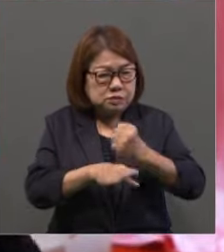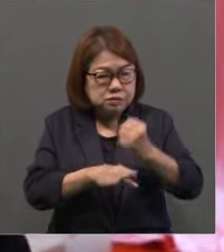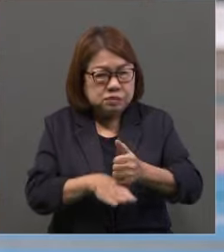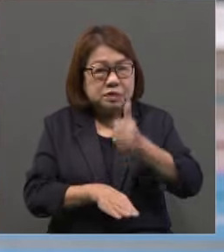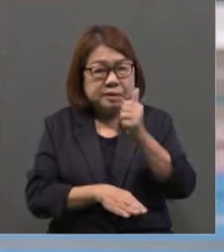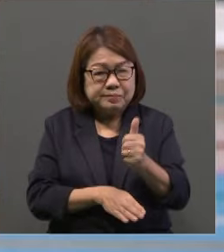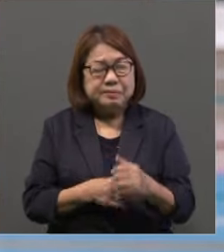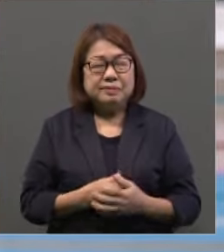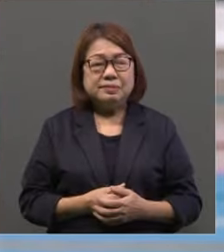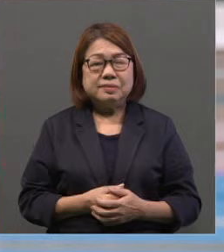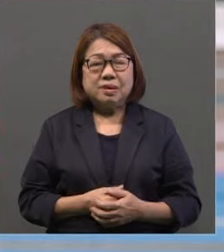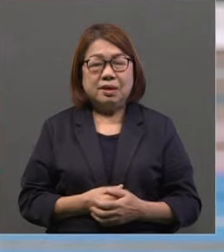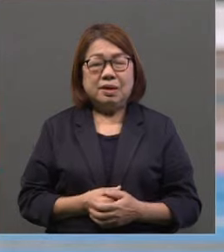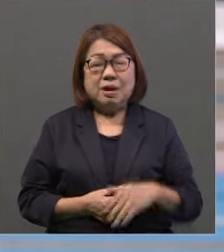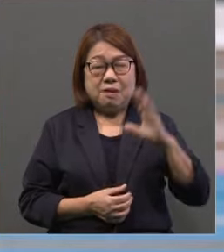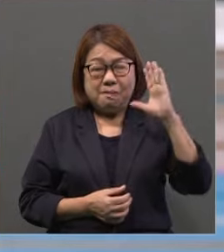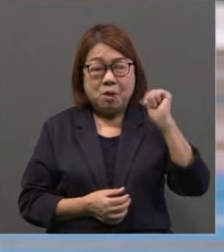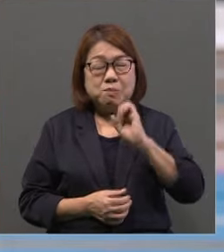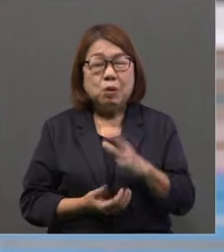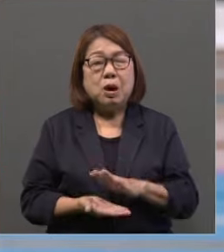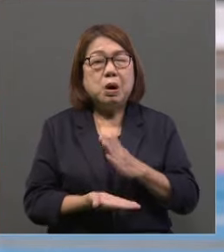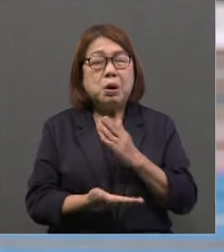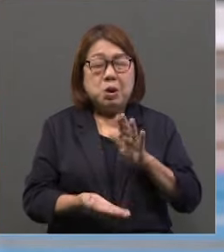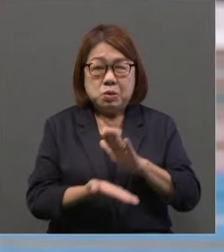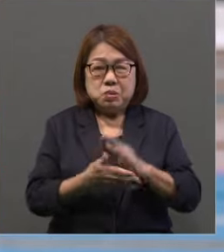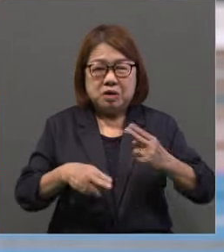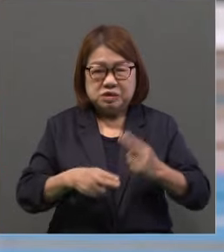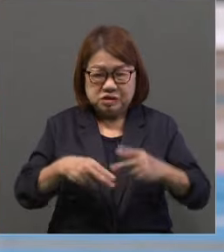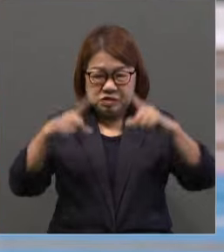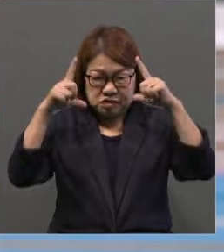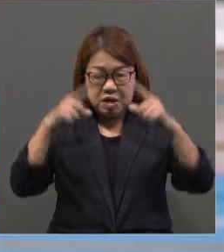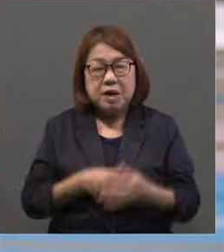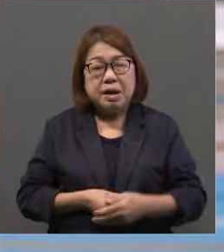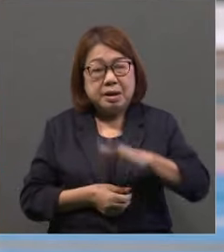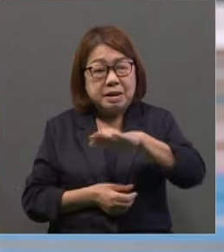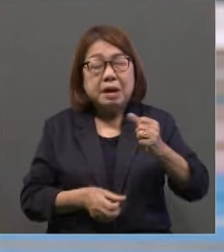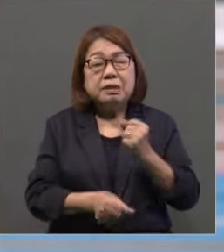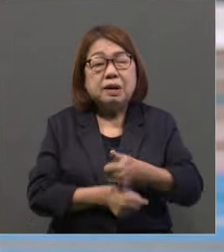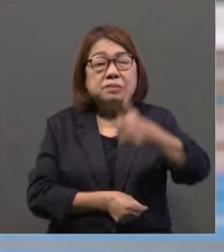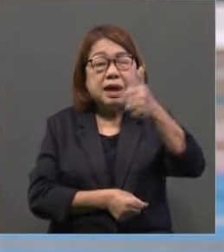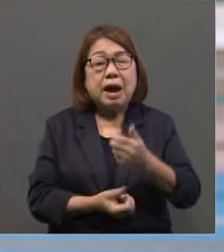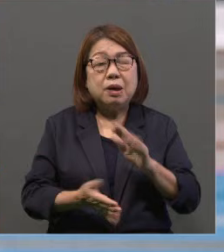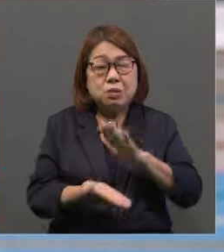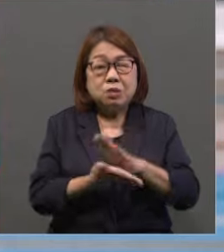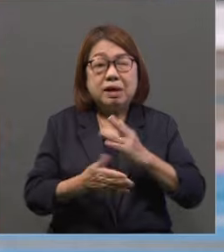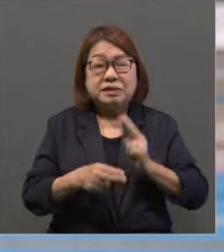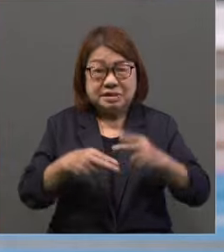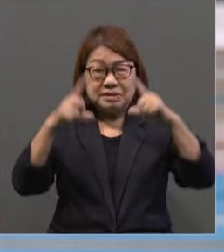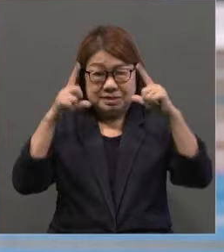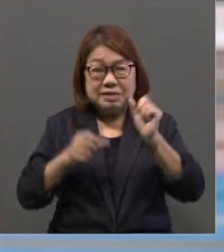ค่ะ โรงเรียนก็จะได้ชื่อเสียงด้วยนะเด็กๆมาทำชื่อเสียงให้กับโรงเรียนแล้วก็ตัวเด็กๆเอง